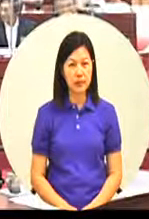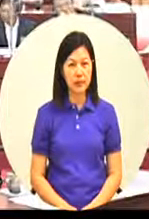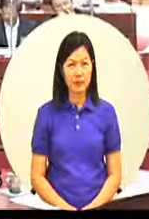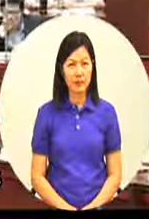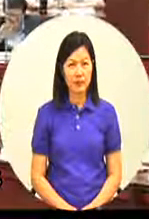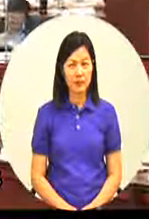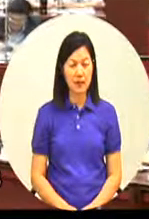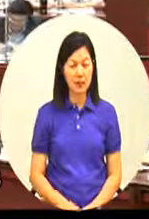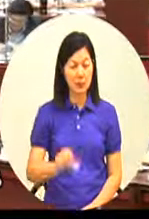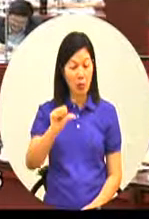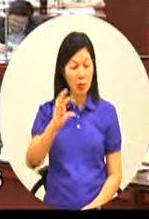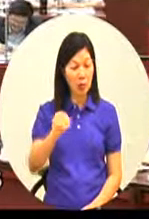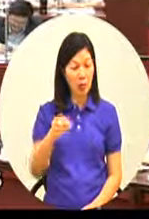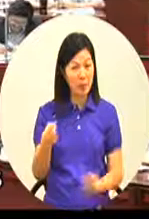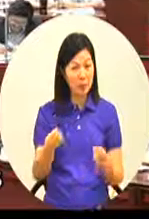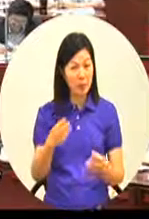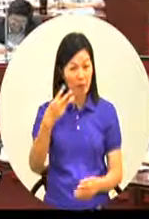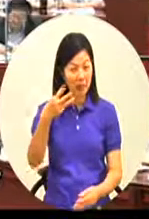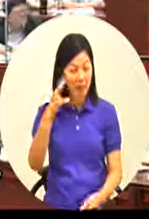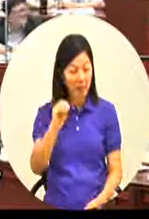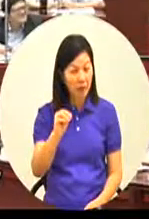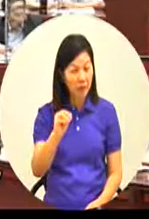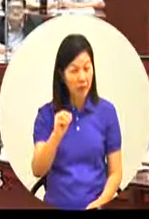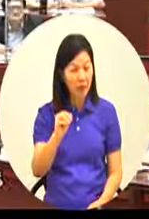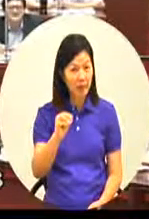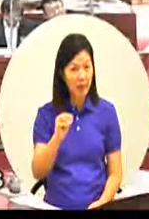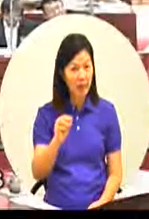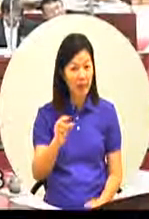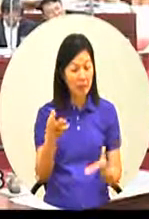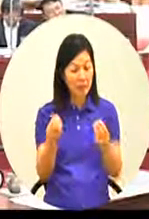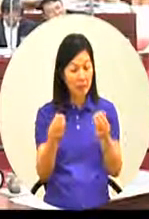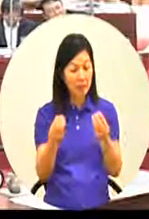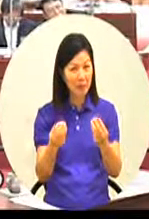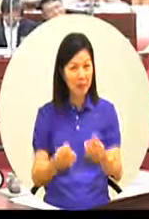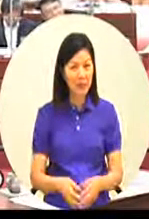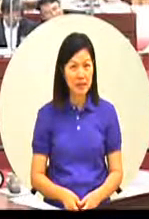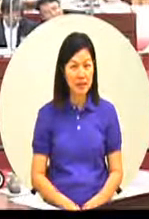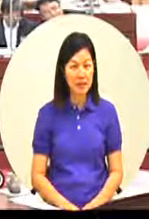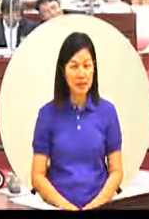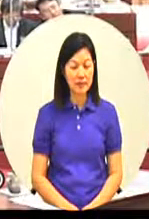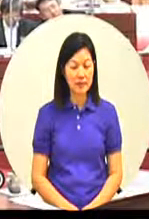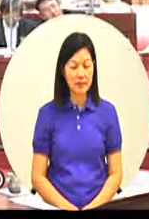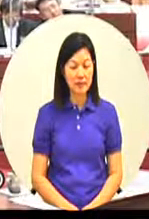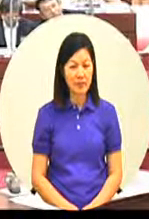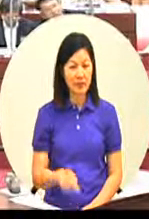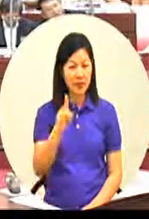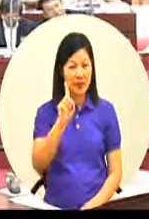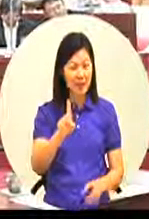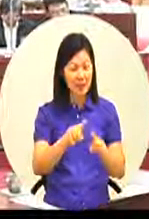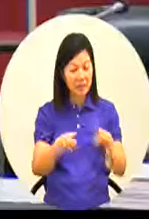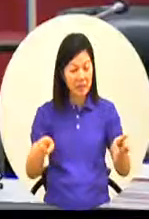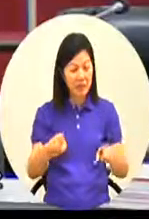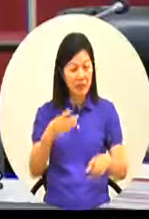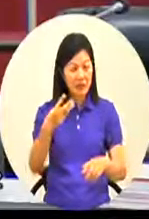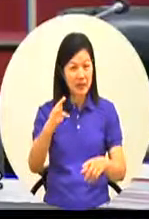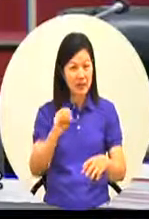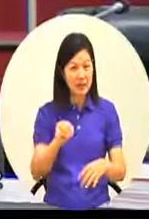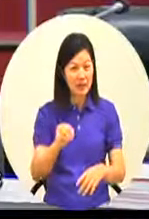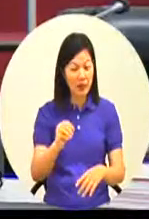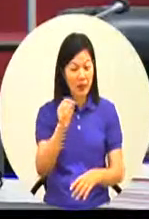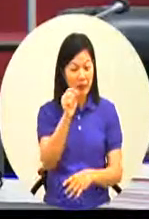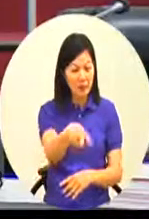真的5万块没有，那3万呢？还是没有，连一平3万块，你都拢无想要去住，